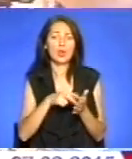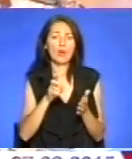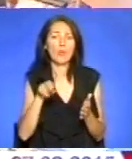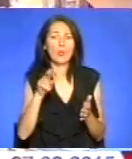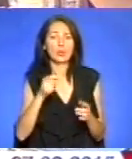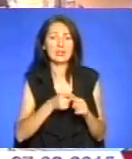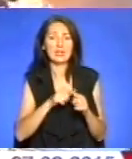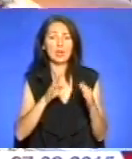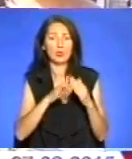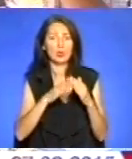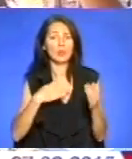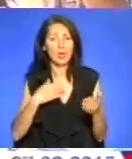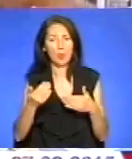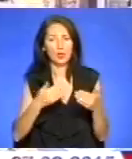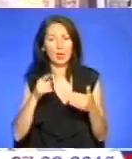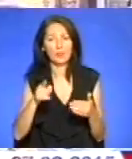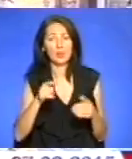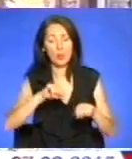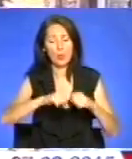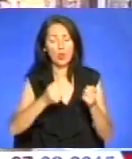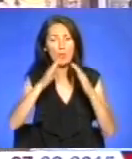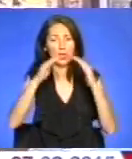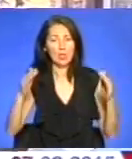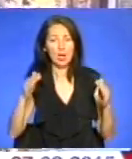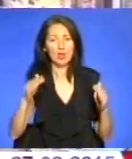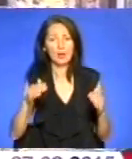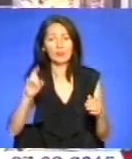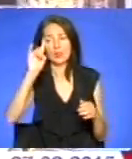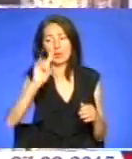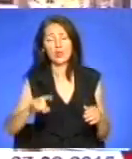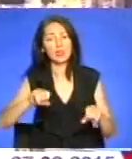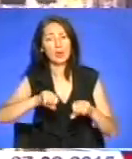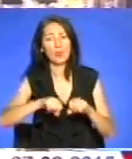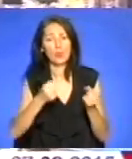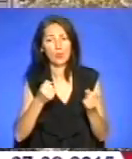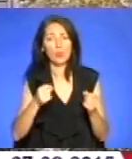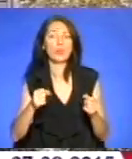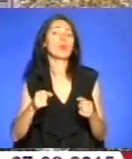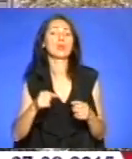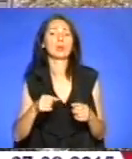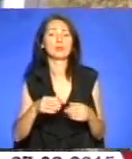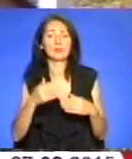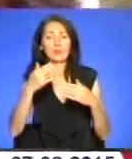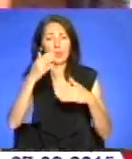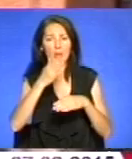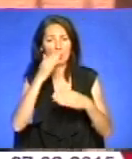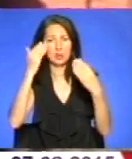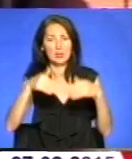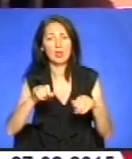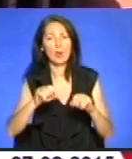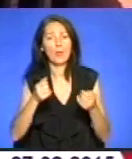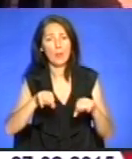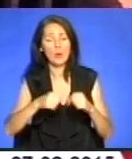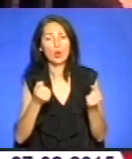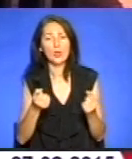маленької будови ми пройдемо. Там проломаний дах і перестінки, вікна побиті і перестінки забрали. Недобудована школа знаходиться